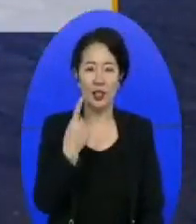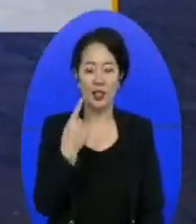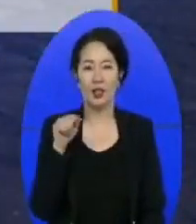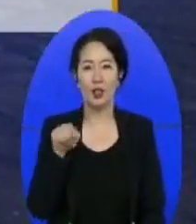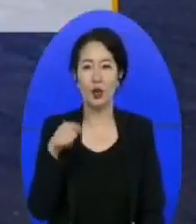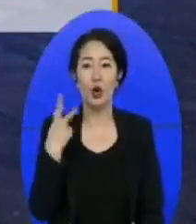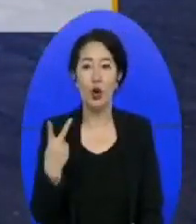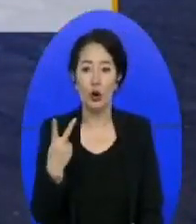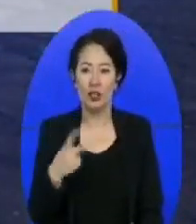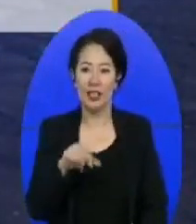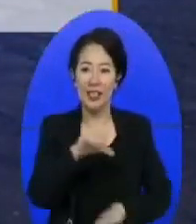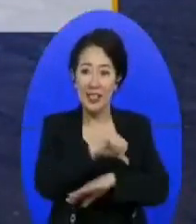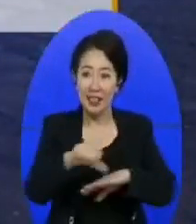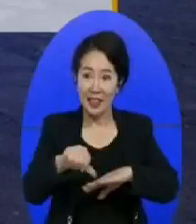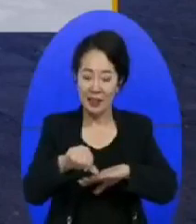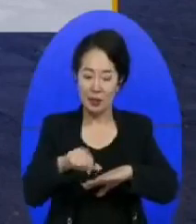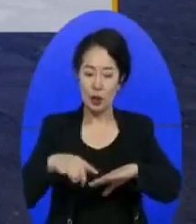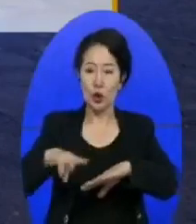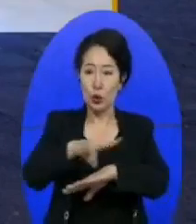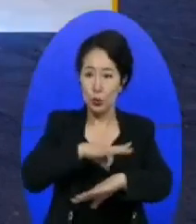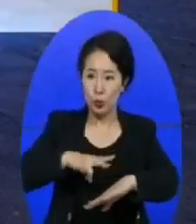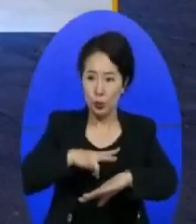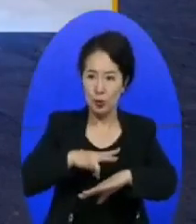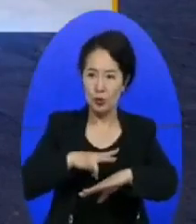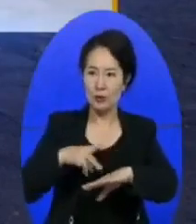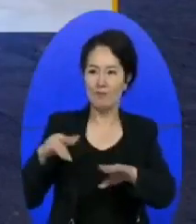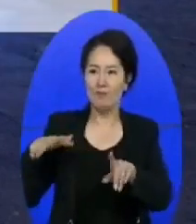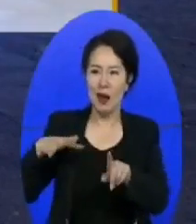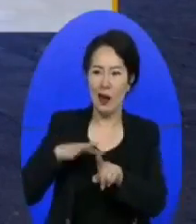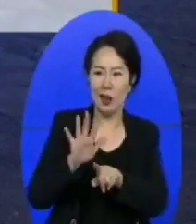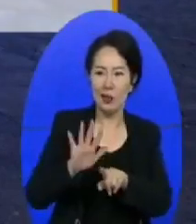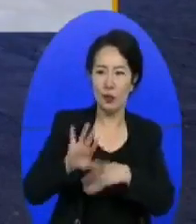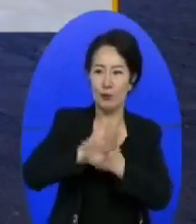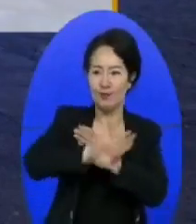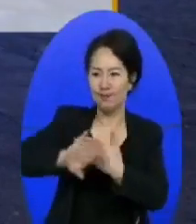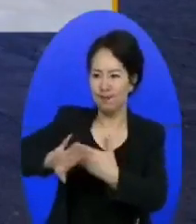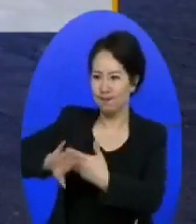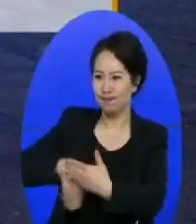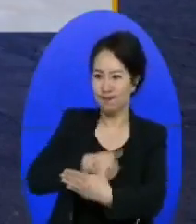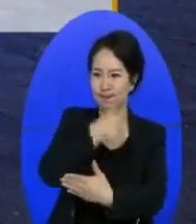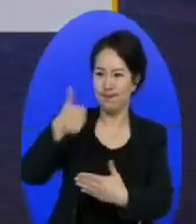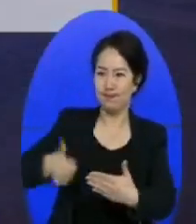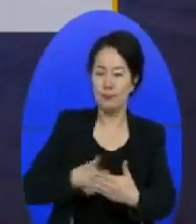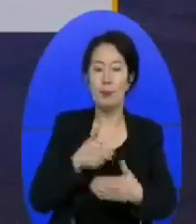3-1-2 хил хязгаар нутаг дэвсрийн халдшгүй бүрэн бүтэн байдал